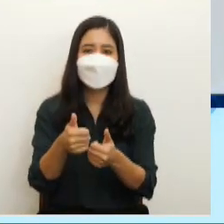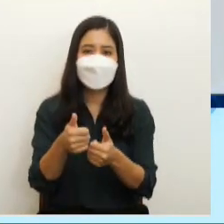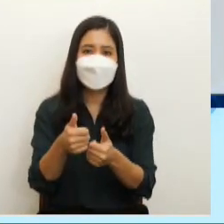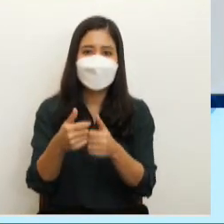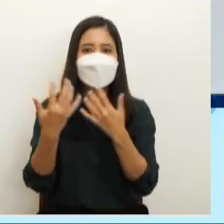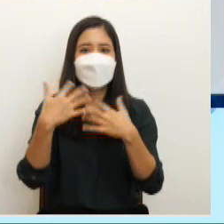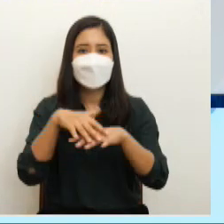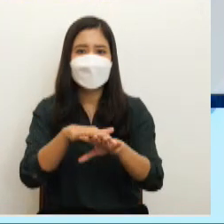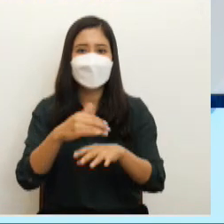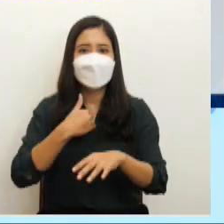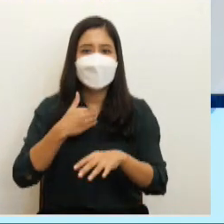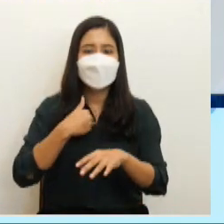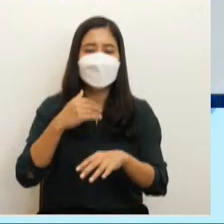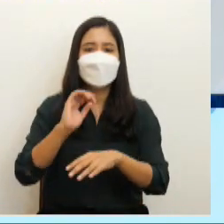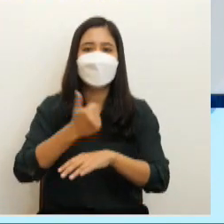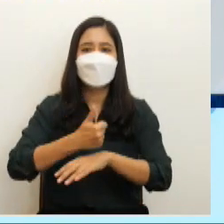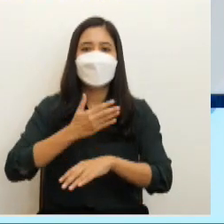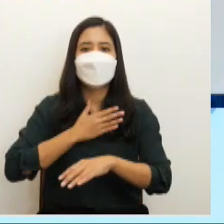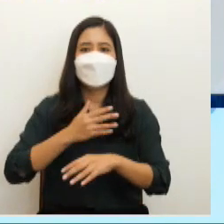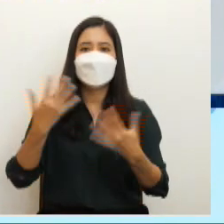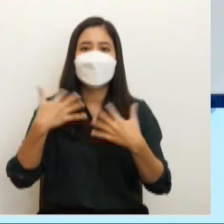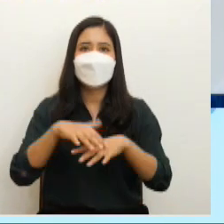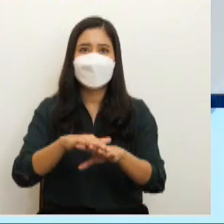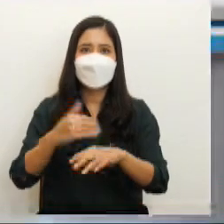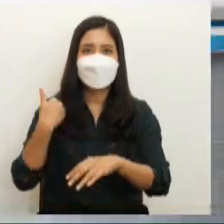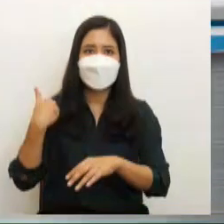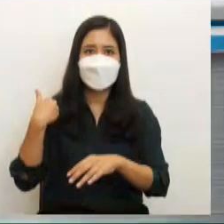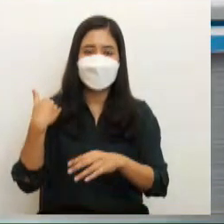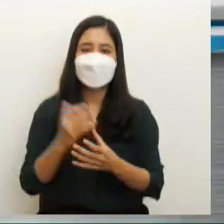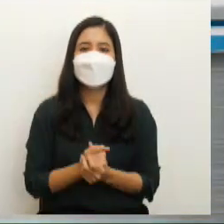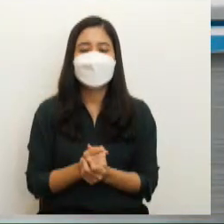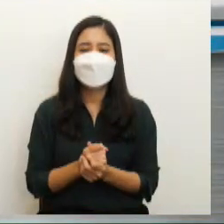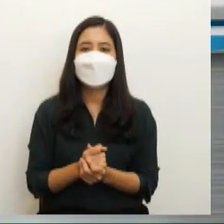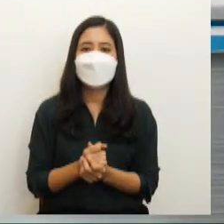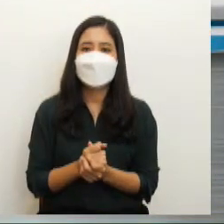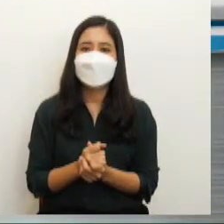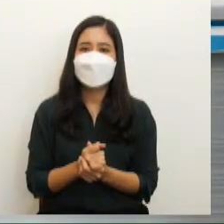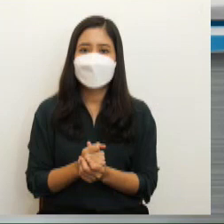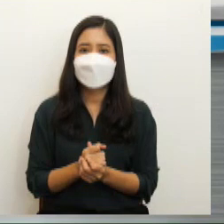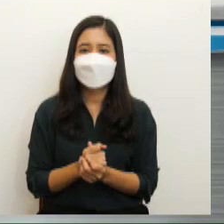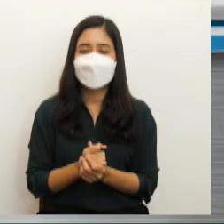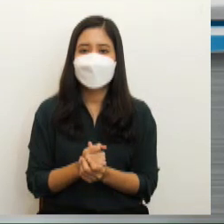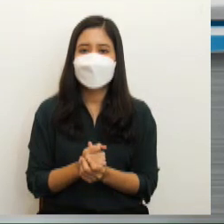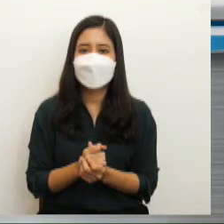งานก็คือผมนะครับแล้วก็ทีมงานอีก2ท่านนะครับท่านผู้ตรวจครับ ค่ะแสดงว่าสิ่งที่เราได้รับฟังแล้วน